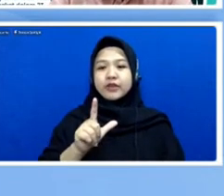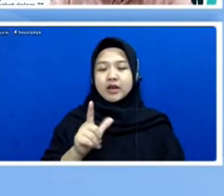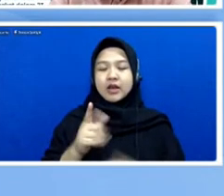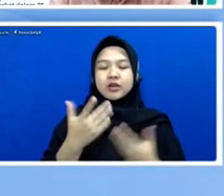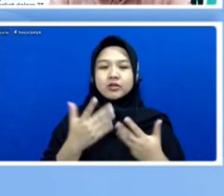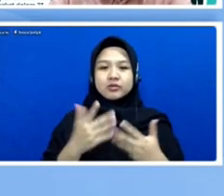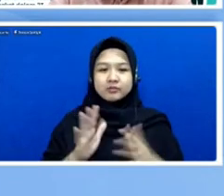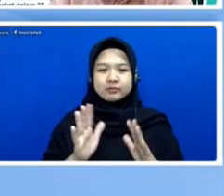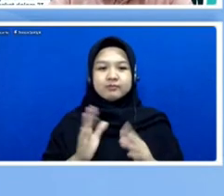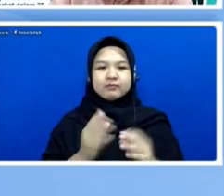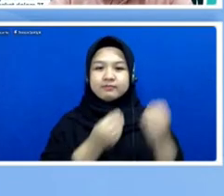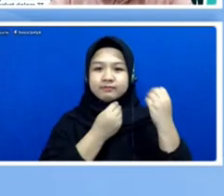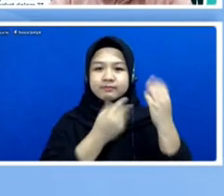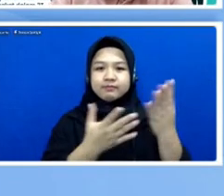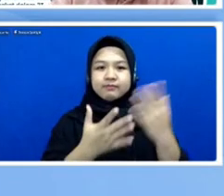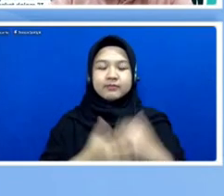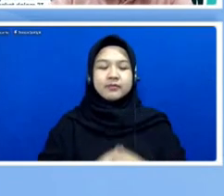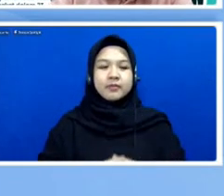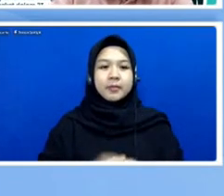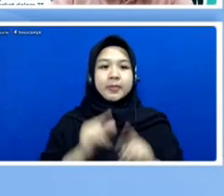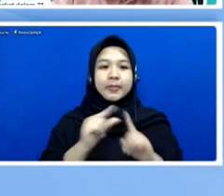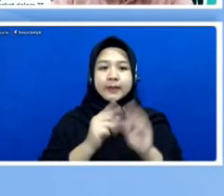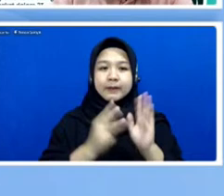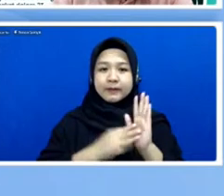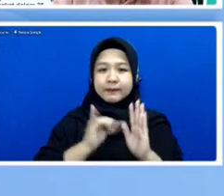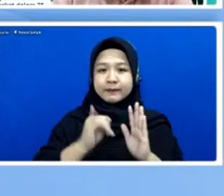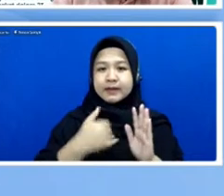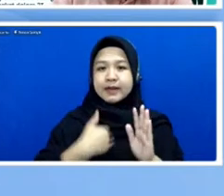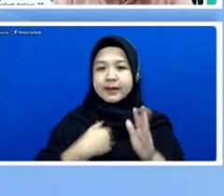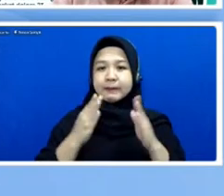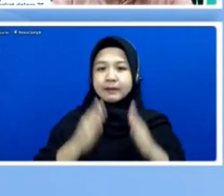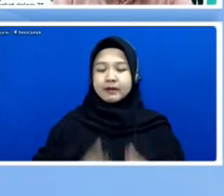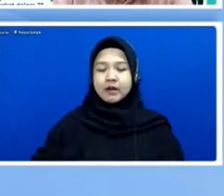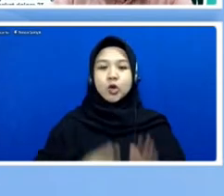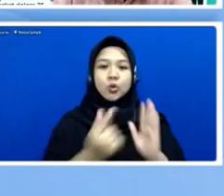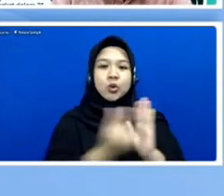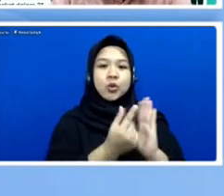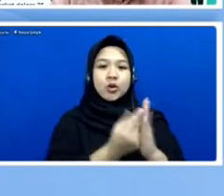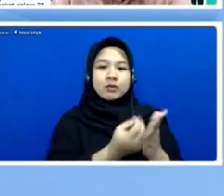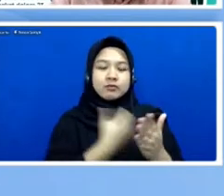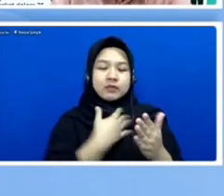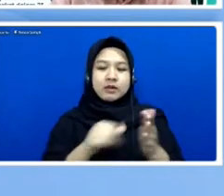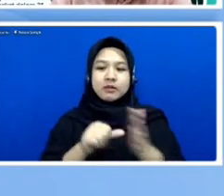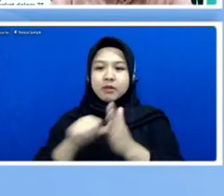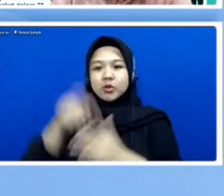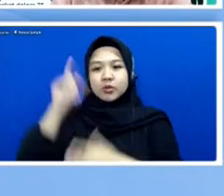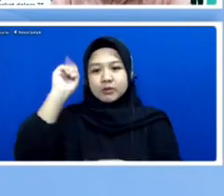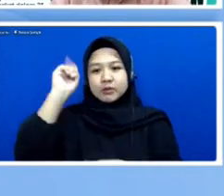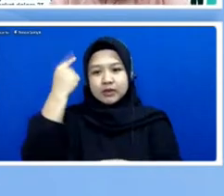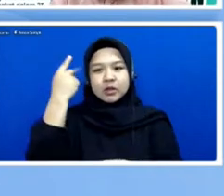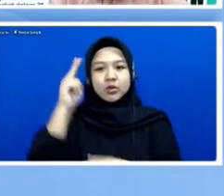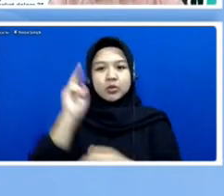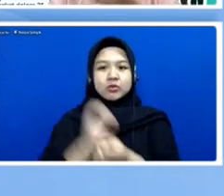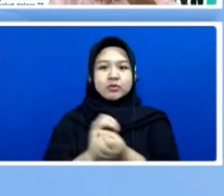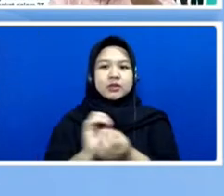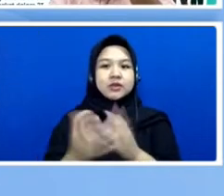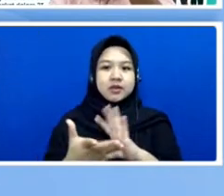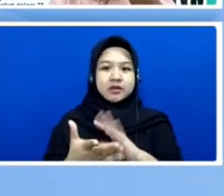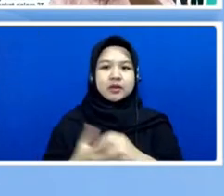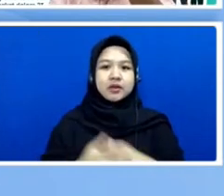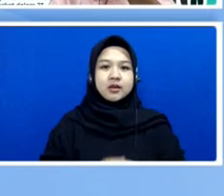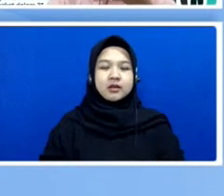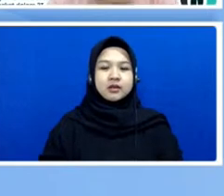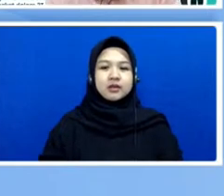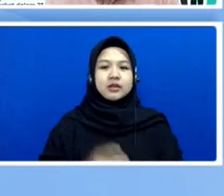sosiologis menyampaikan. Jadi PMI kan punya peran juga karena undang-undang memerintahkan membantu pemerintah dalam bencana. Jadi kalau kita